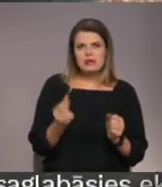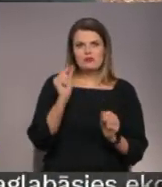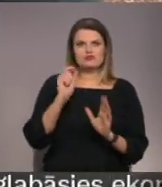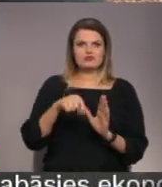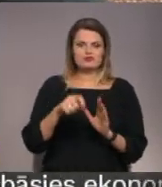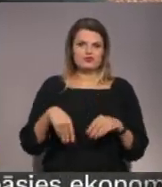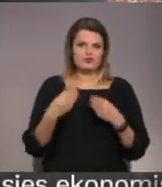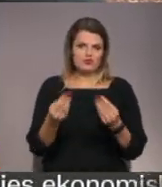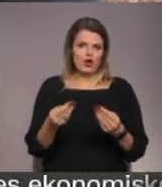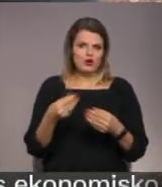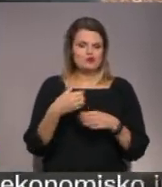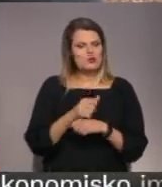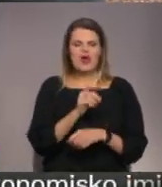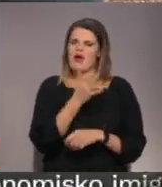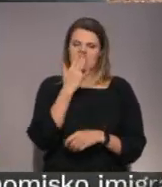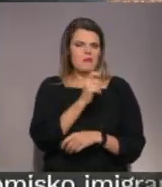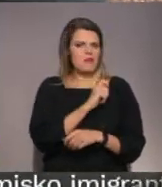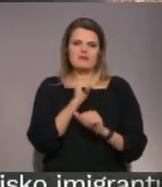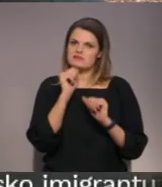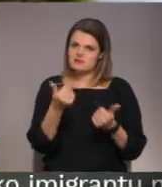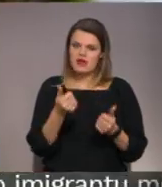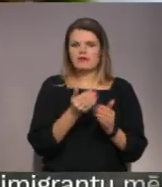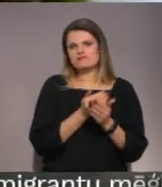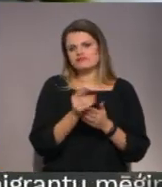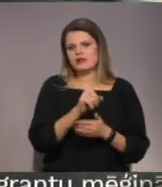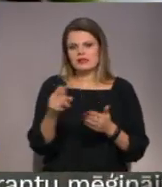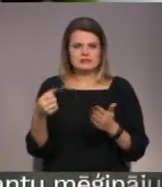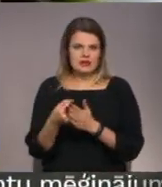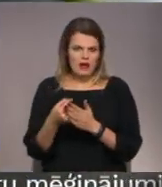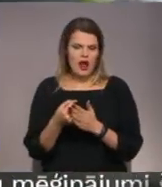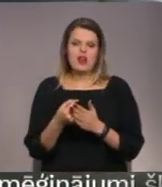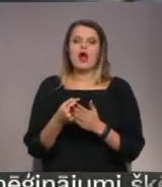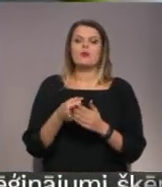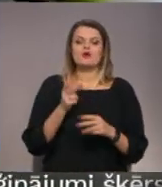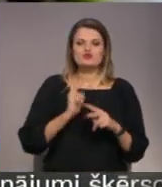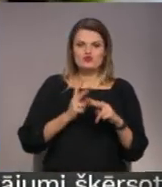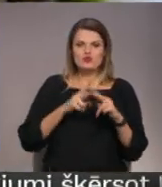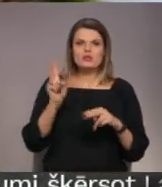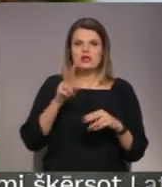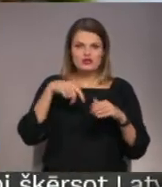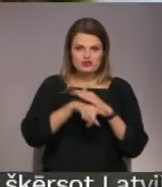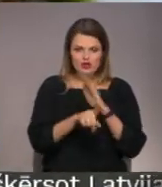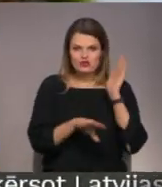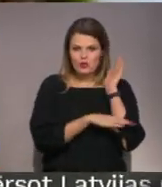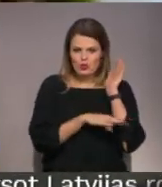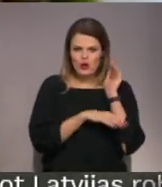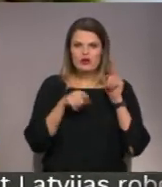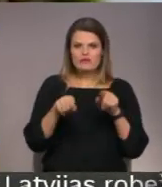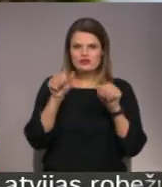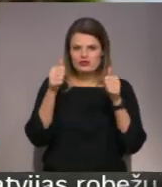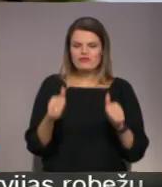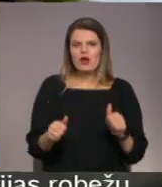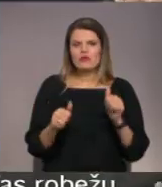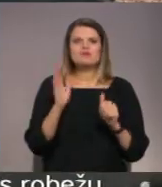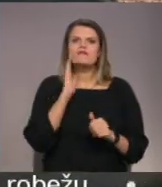sulu. Atšķirībā no bērza. Ja viņam sākās, tad sākās. Cukurs, kas kokā ir, viņš veidojās